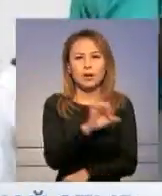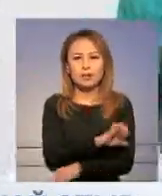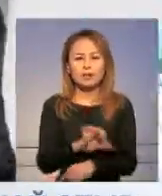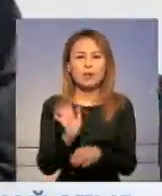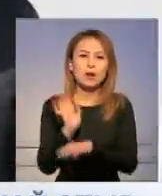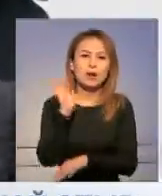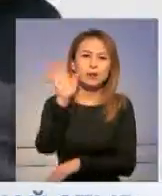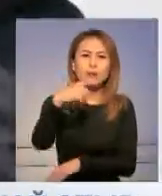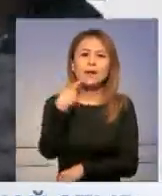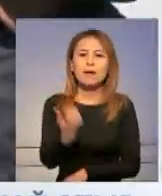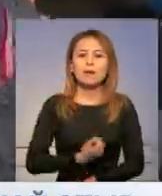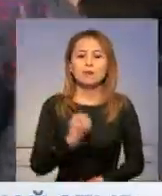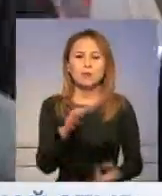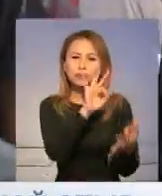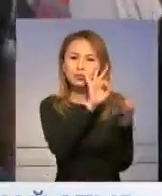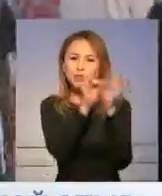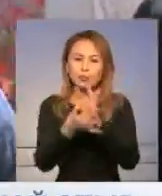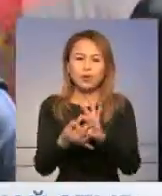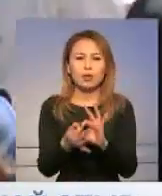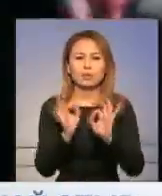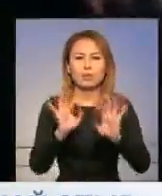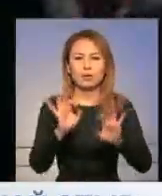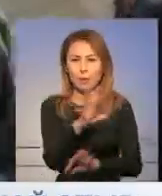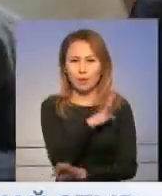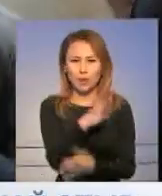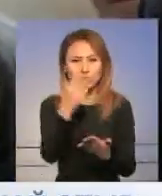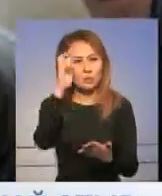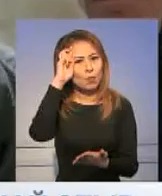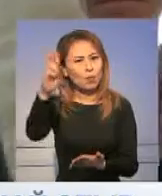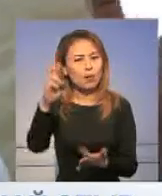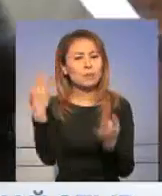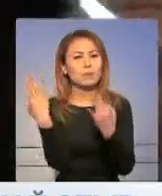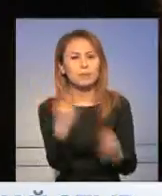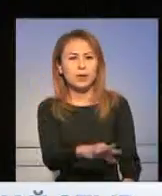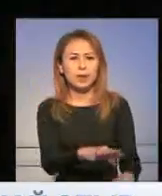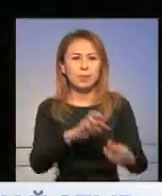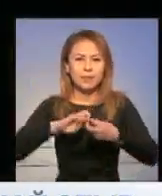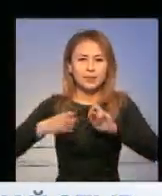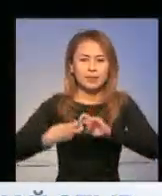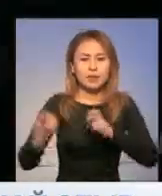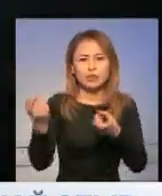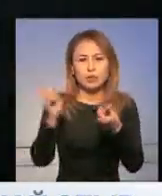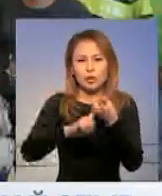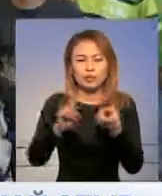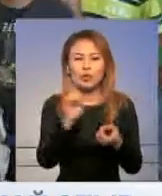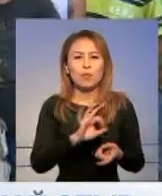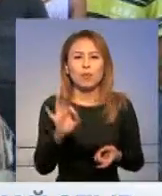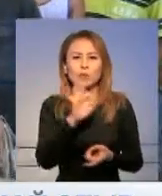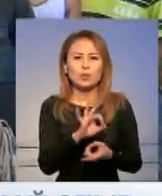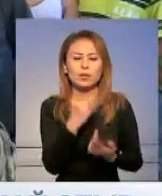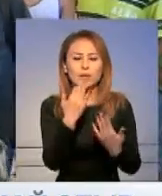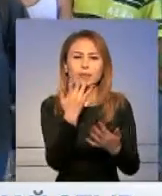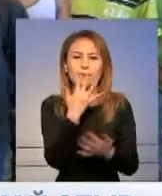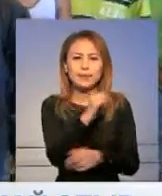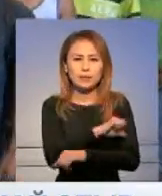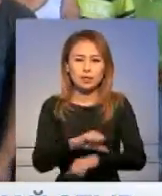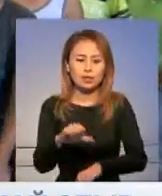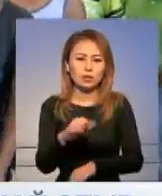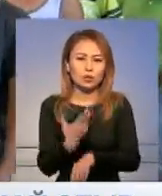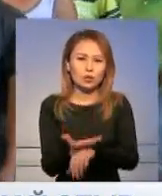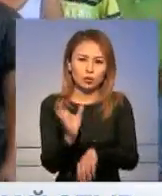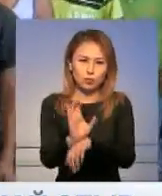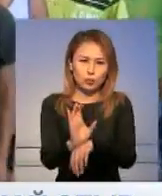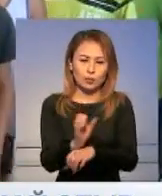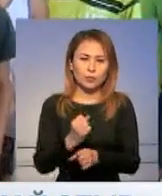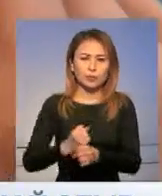әскер жіберу туралы мәлімдемені толық түсіндіріп беруді талап етті. Айтуынша, үкіметтің босқындар мәселесіне қатысты ұстанымы бар, сондықтан сыртқы